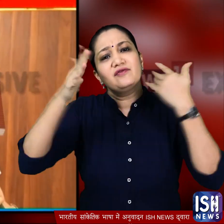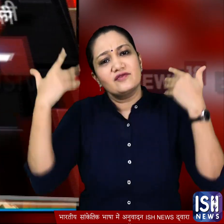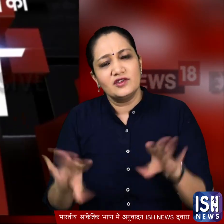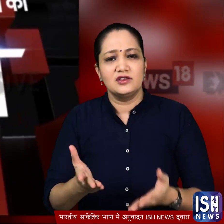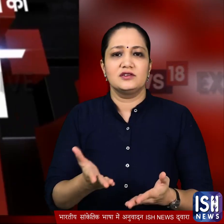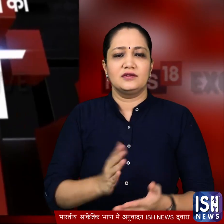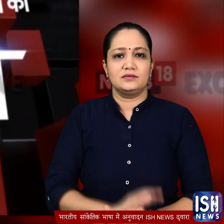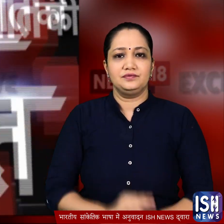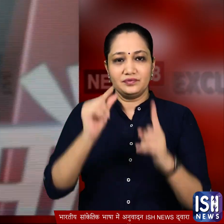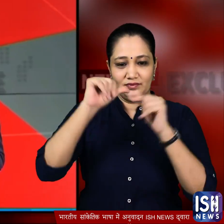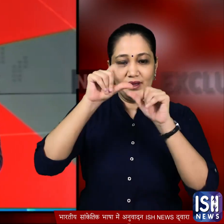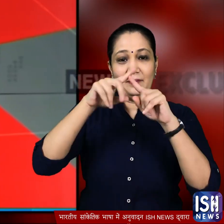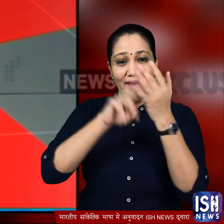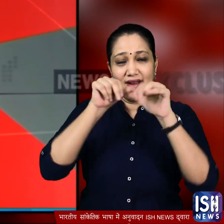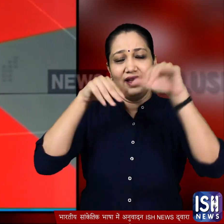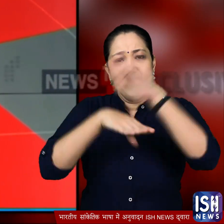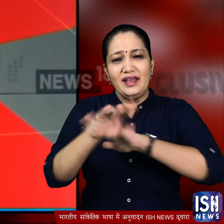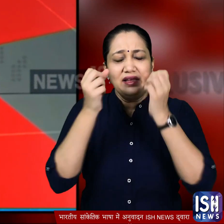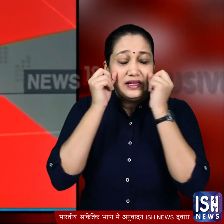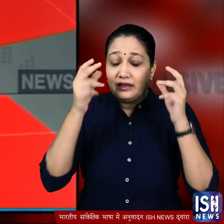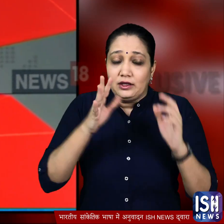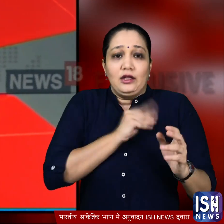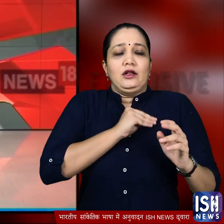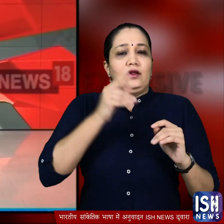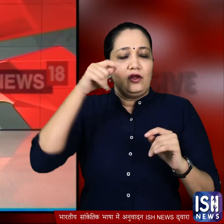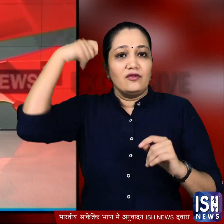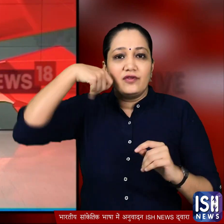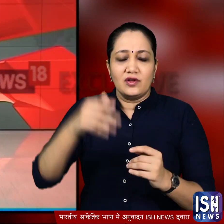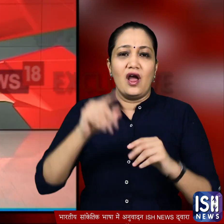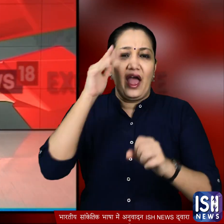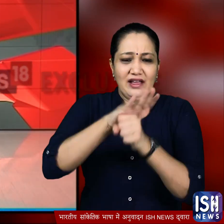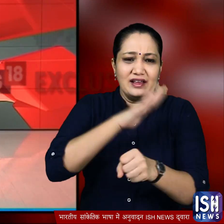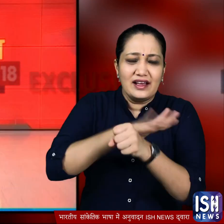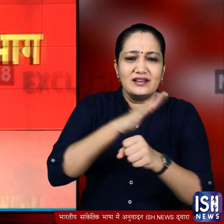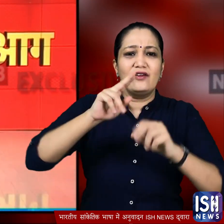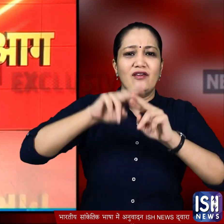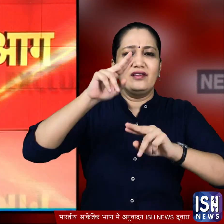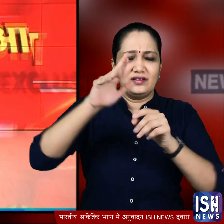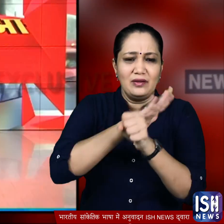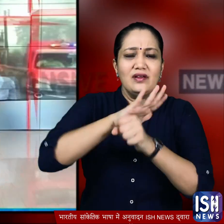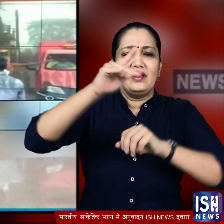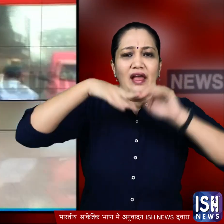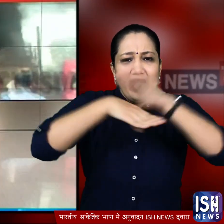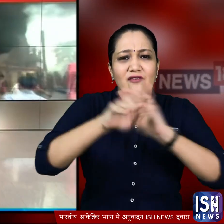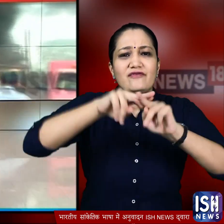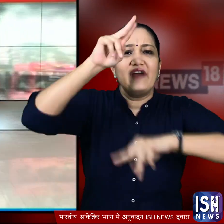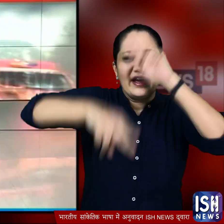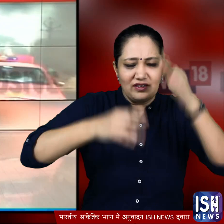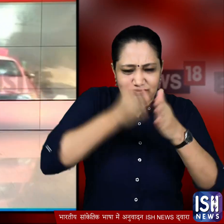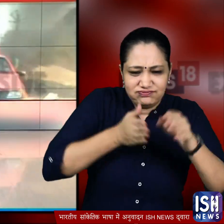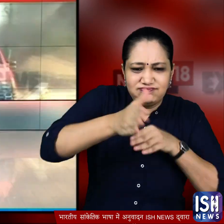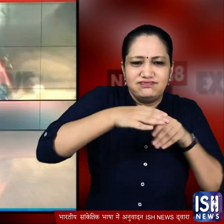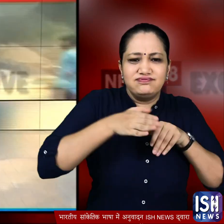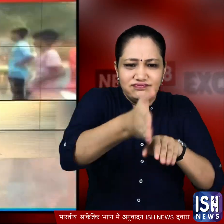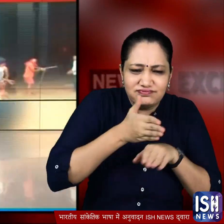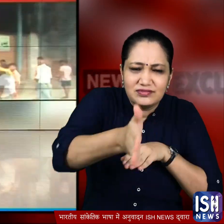वैक्सीनेशन हो चुका होता। पटना से डरा देने वाली कुछ तस्वीरें सामने आई। वहां लकड़ियों की कटाई करने वाले एक प्लांट में भीषण आग लग गई।